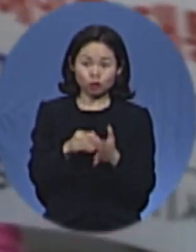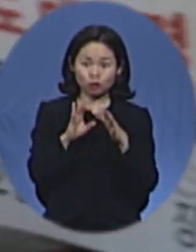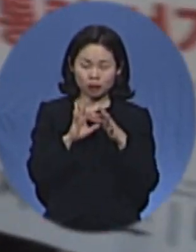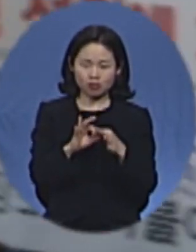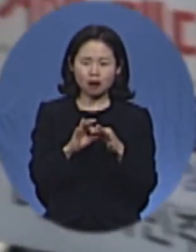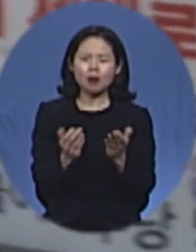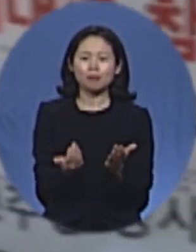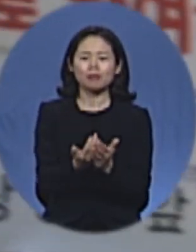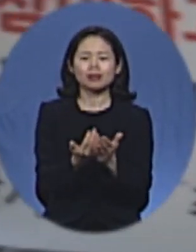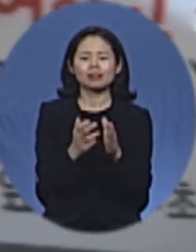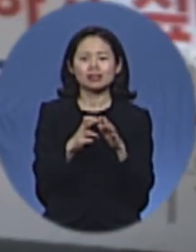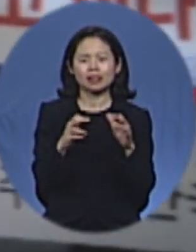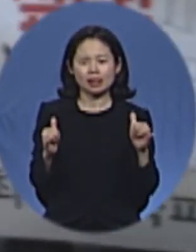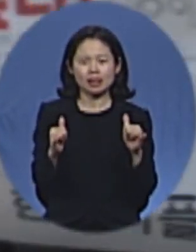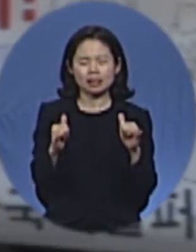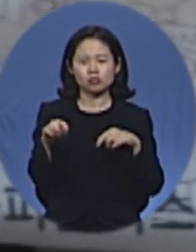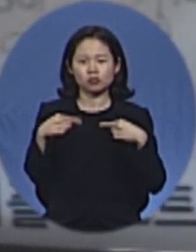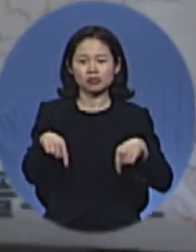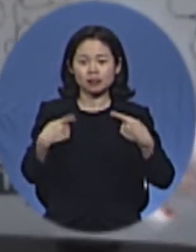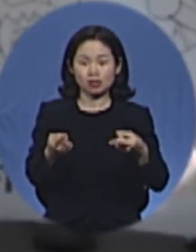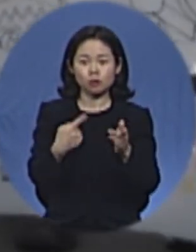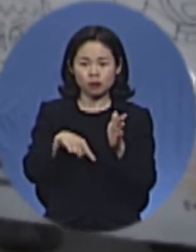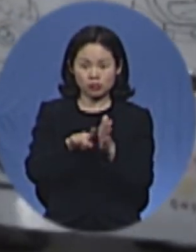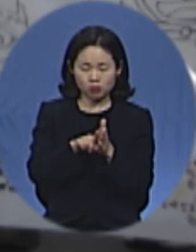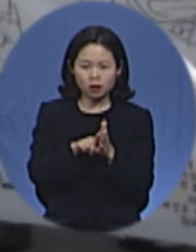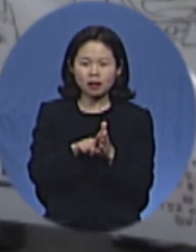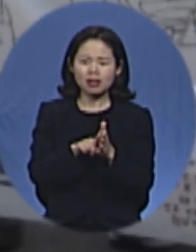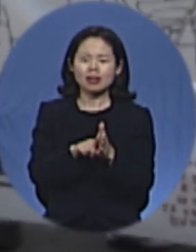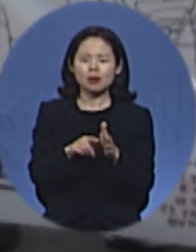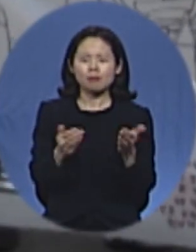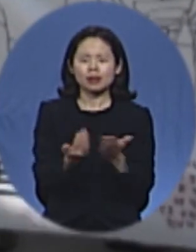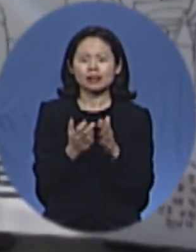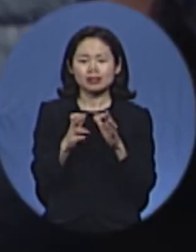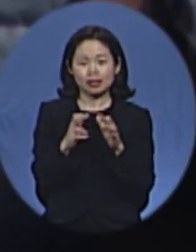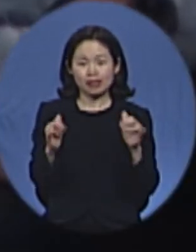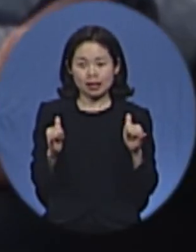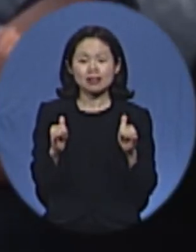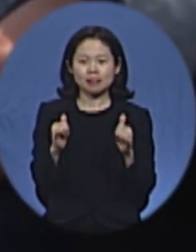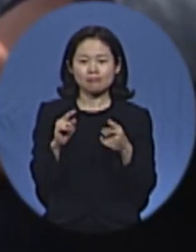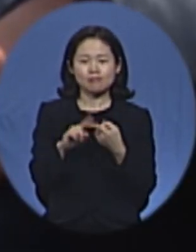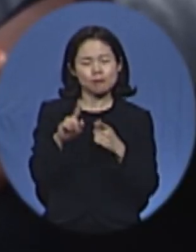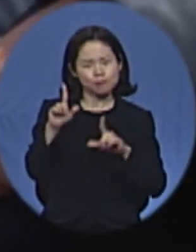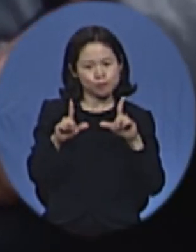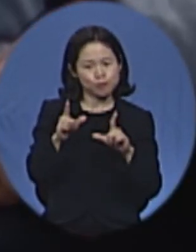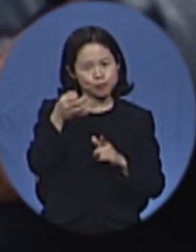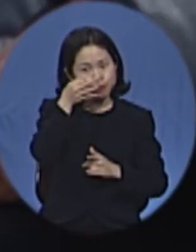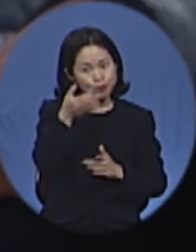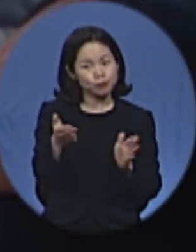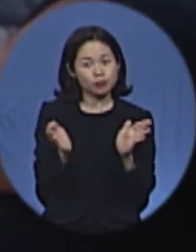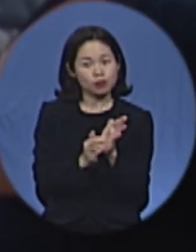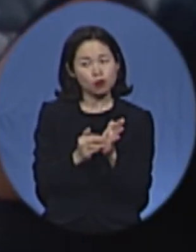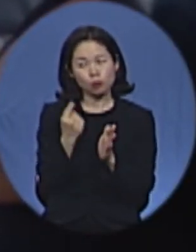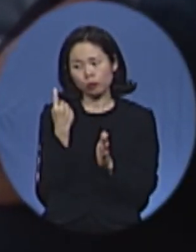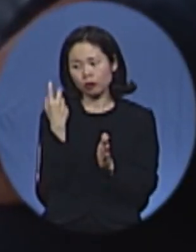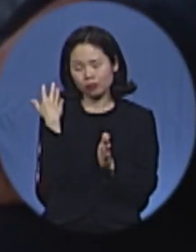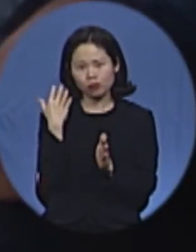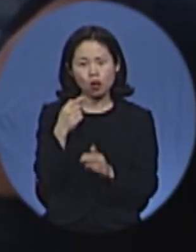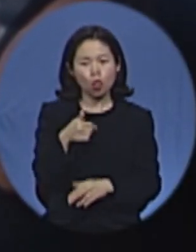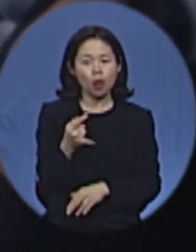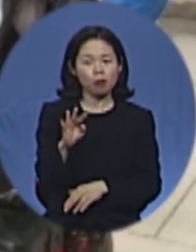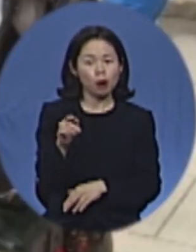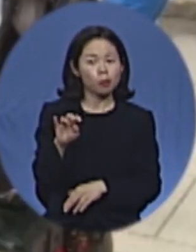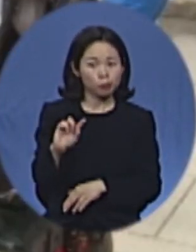발달장애인들의 참정권 보장을 위한 발달장애인 당사자들의 목소리를 전한 적이 있습니다. 그런데 며칠 전 뇌병변 장애가